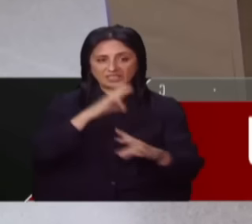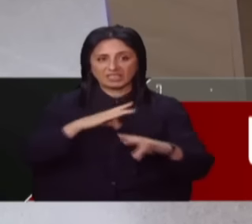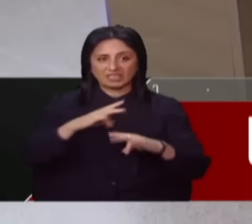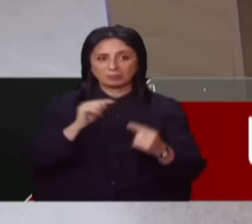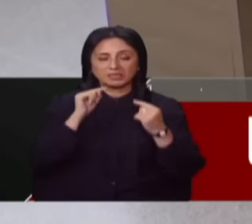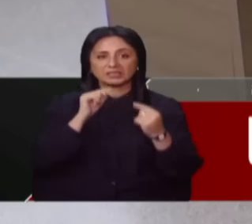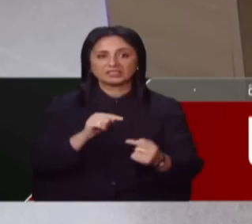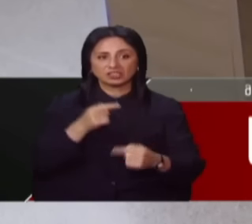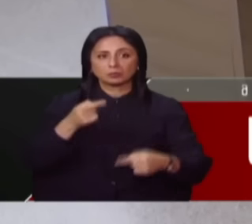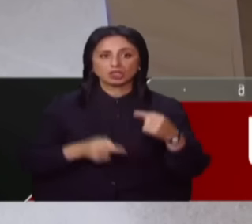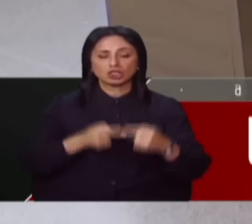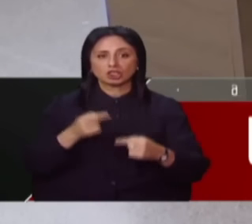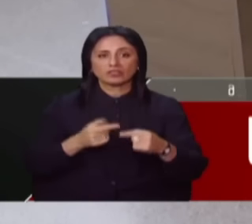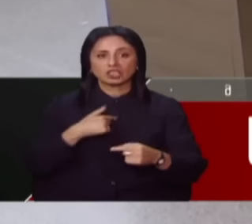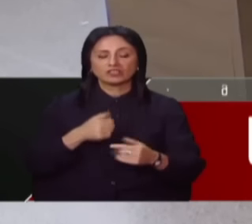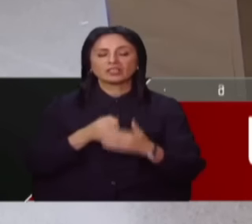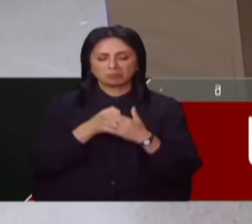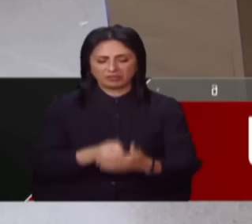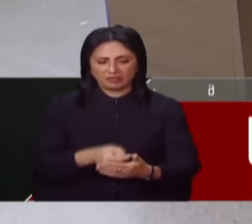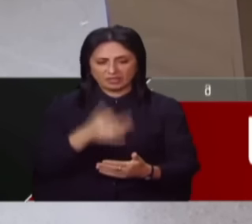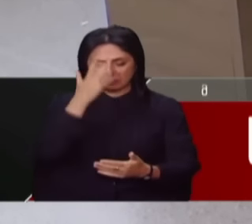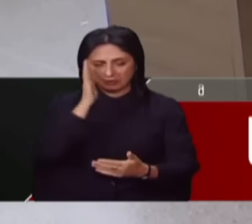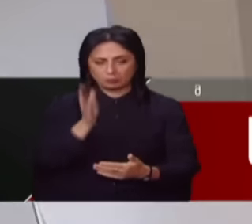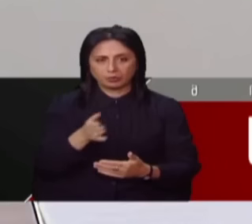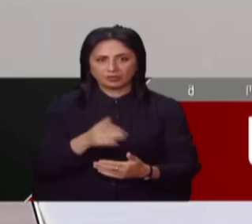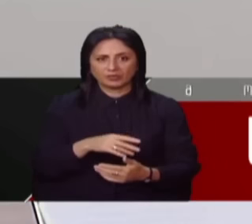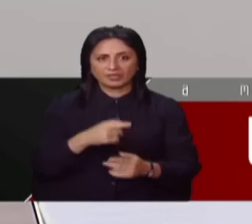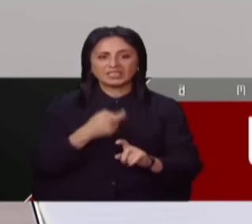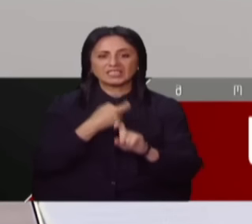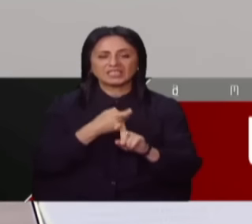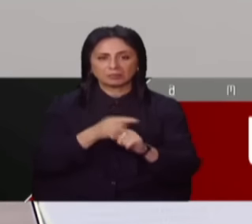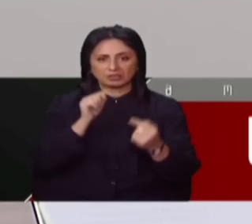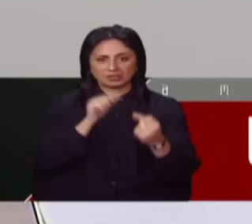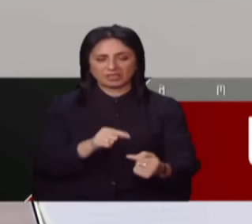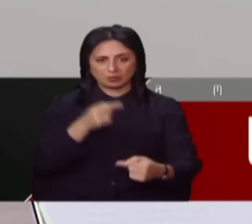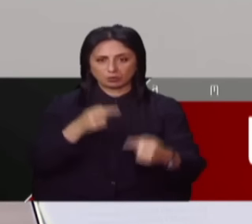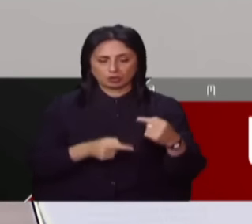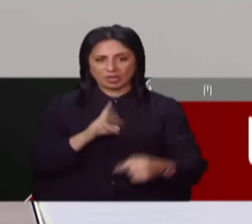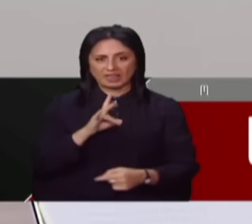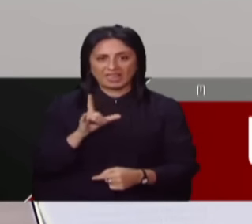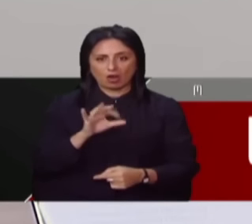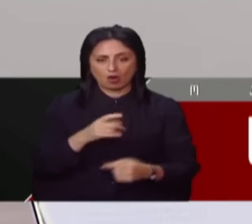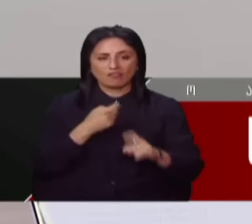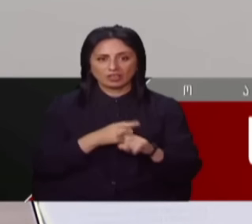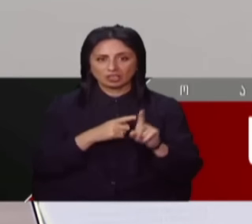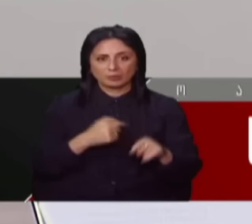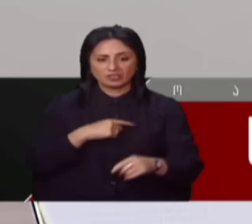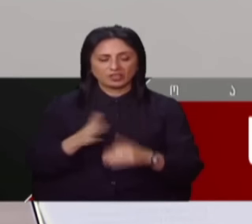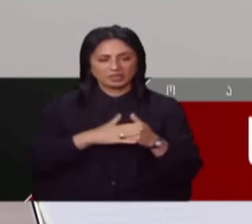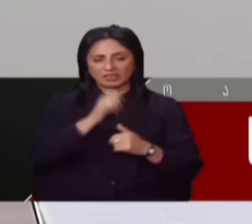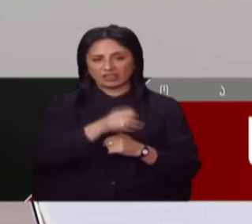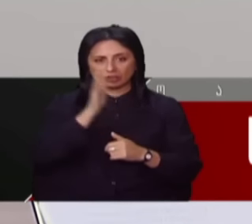ტერორიზმის წინააღმდეგ ბრძოლაში, ჩვენ მივაღწევთ ამ მიზნებს ნეონაციზმის წინააღმდეგ ბრძოლაში. ჩვენ აუცილებლად